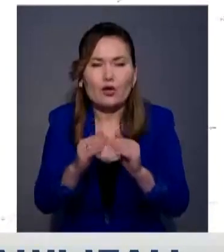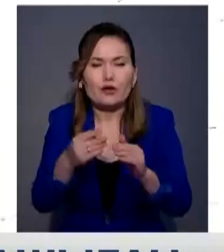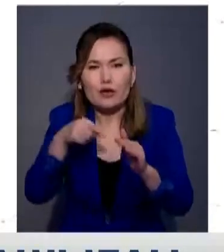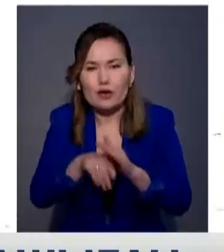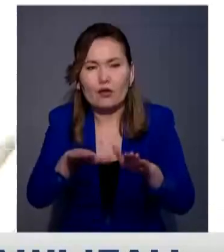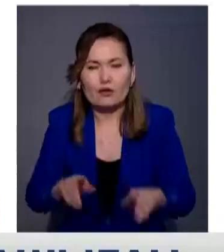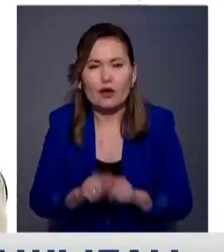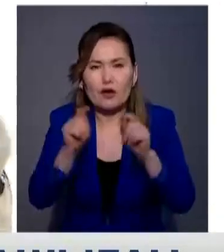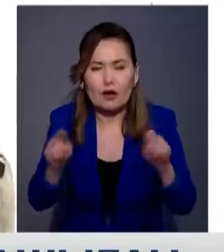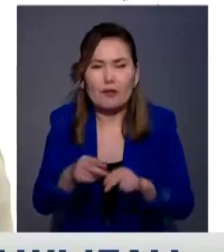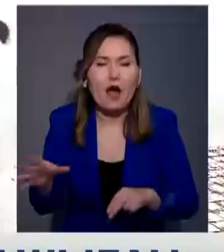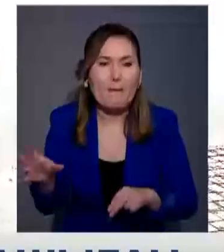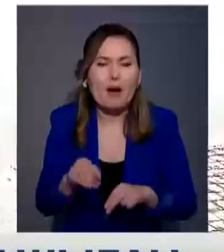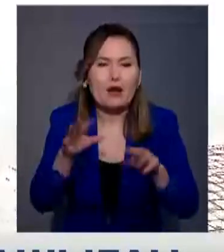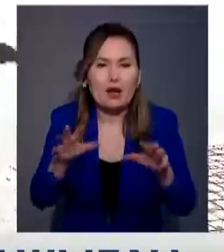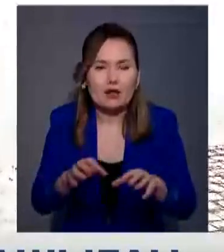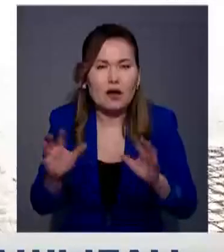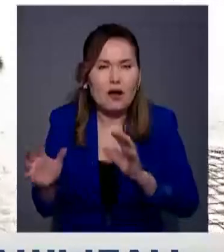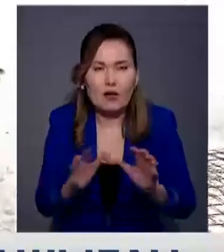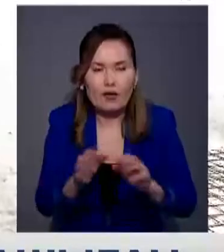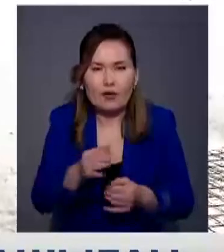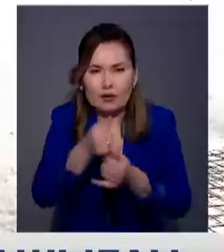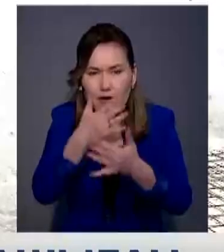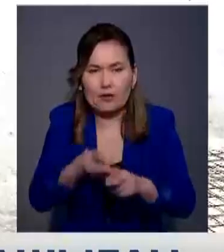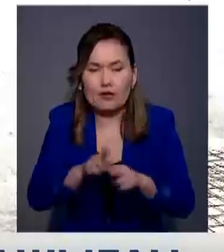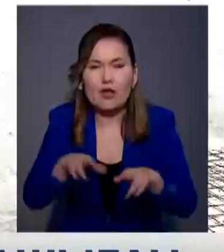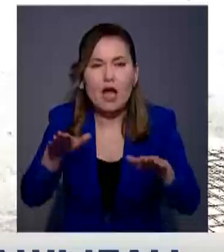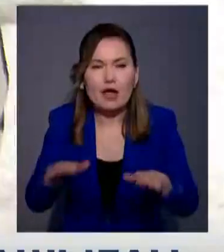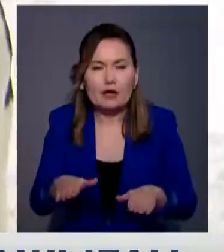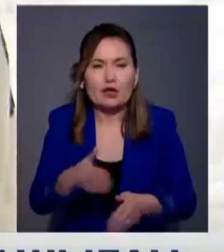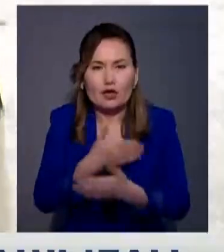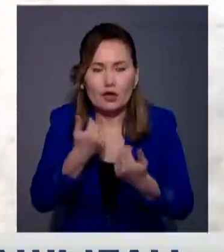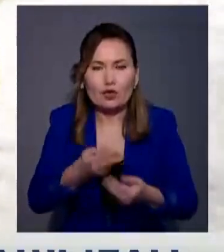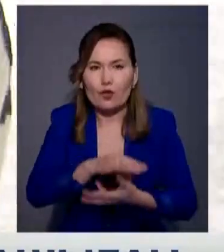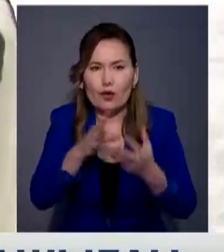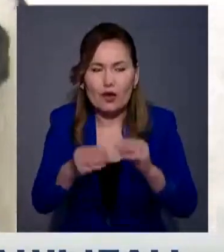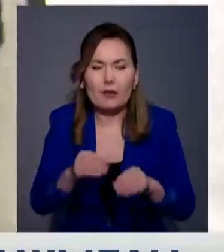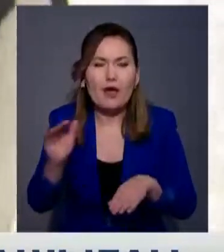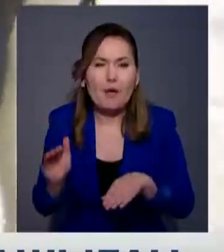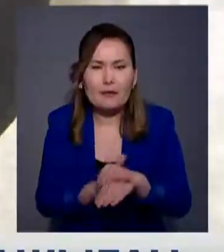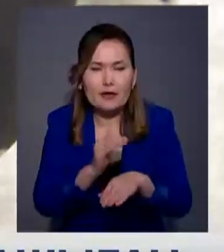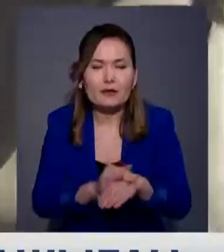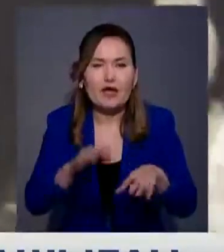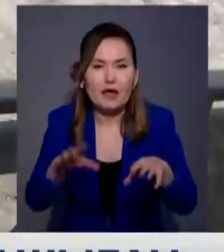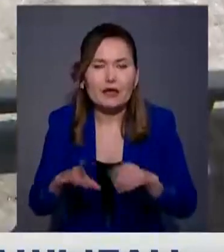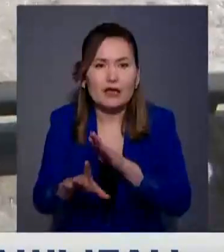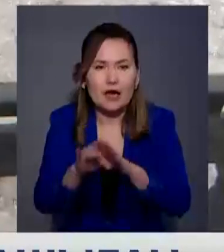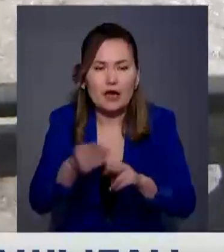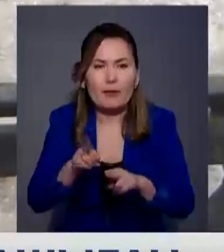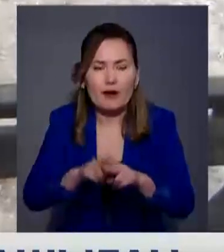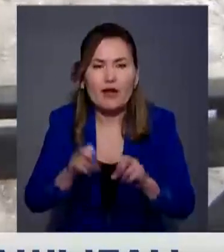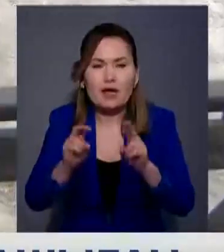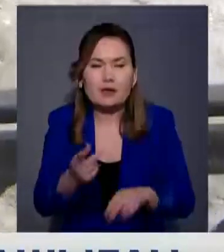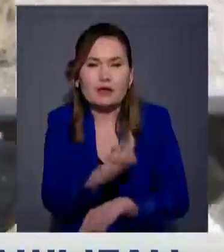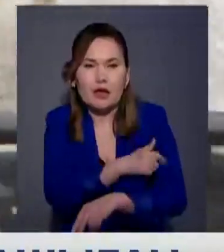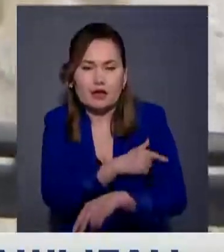иттерді қамқорлыққа алу мүмкін емес дейді ол. Себебі орны жоқ. Сондықтан ол қарым-қатынасқа икемі бар, мейірімді иттерді таңдап алады. Содан соң оларды мал